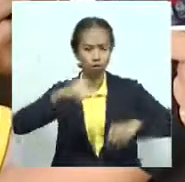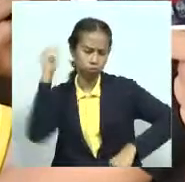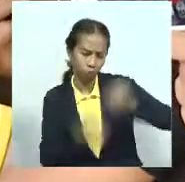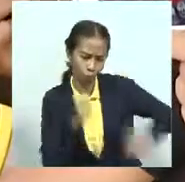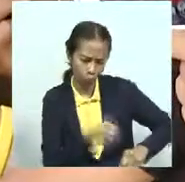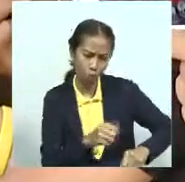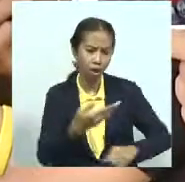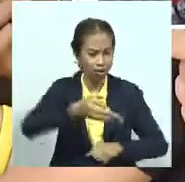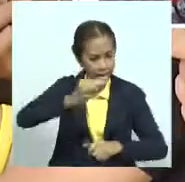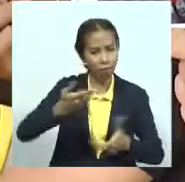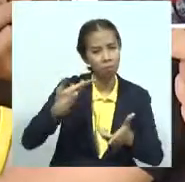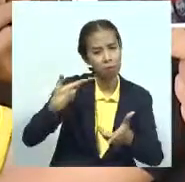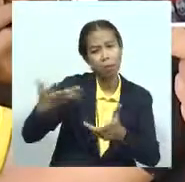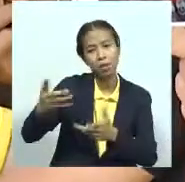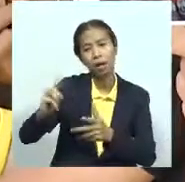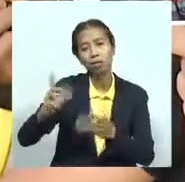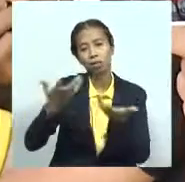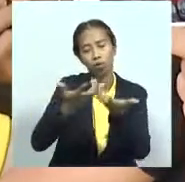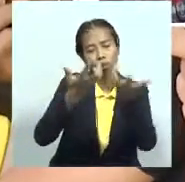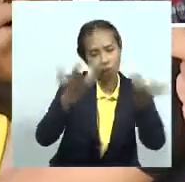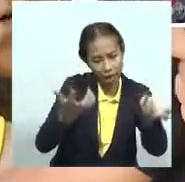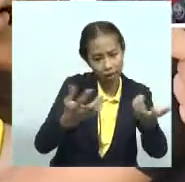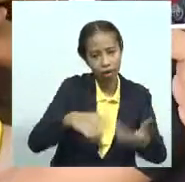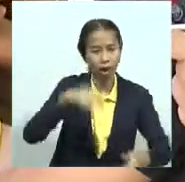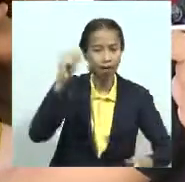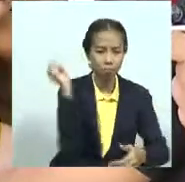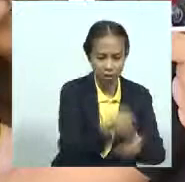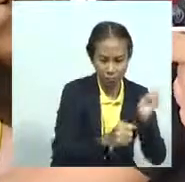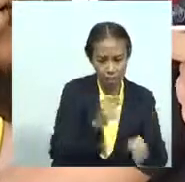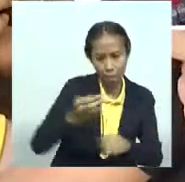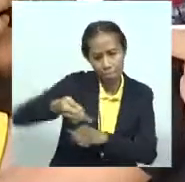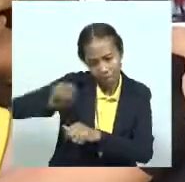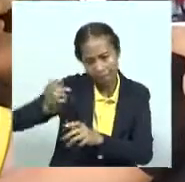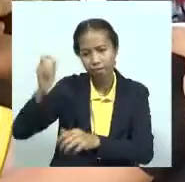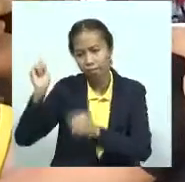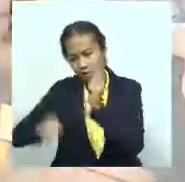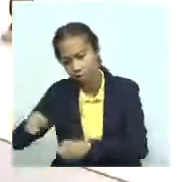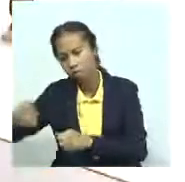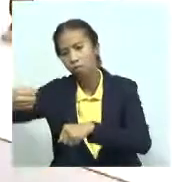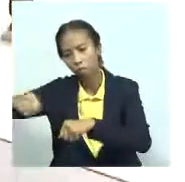ไหมคือเราต้องแยกออกเป็นส่วนนะครับ